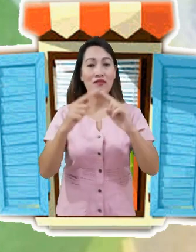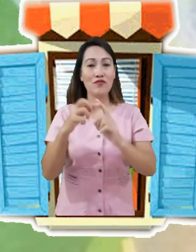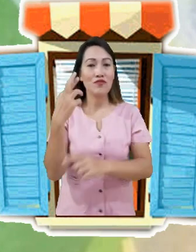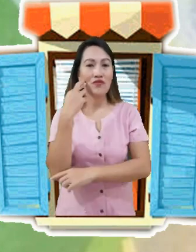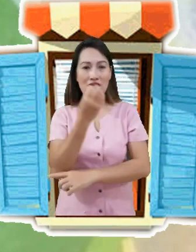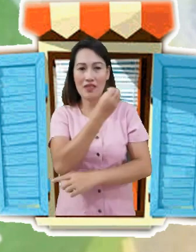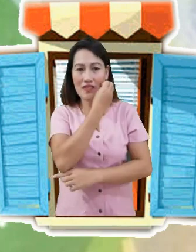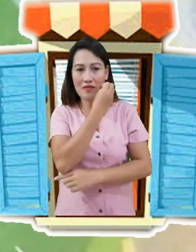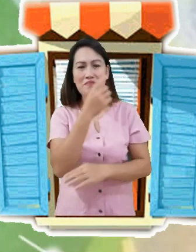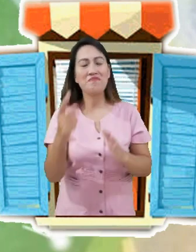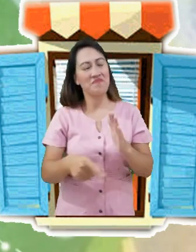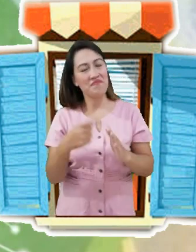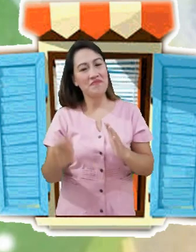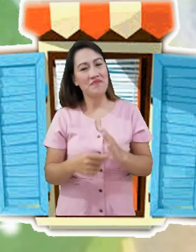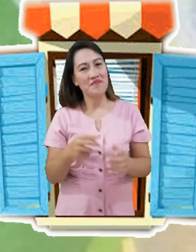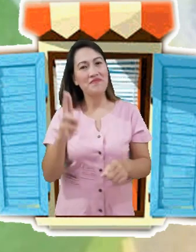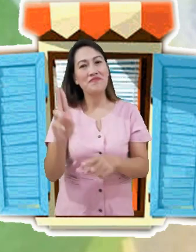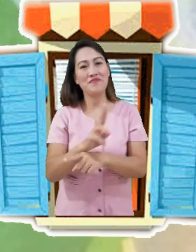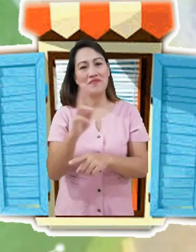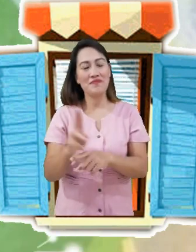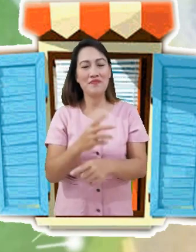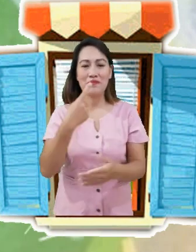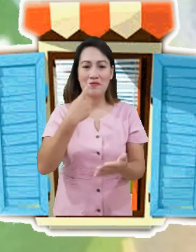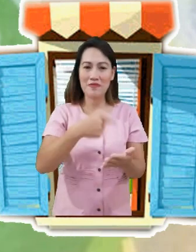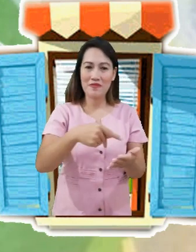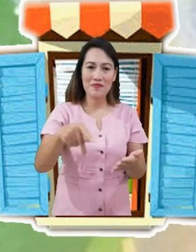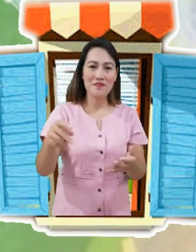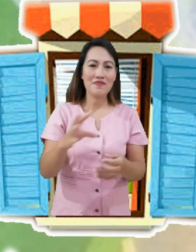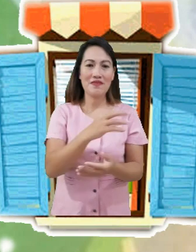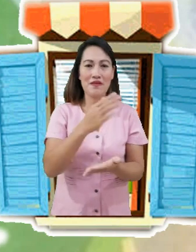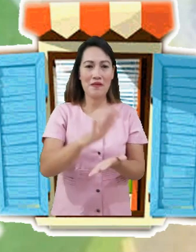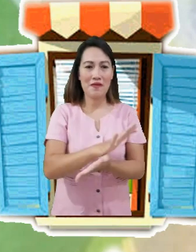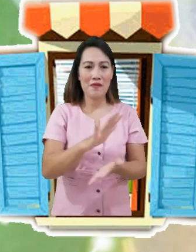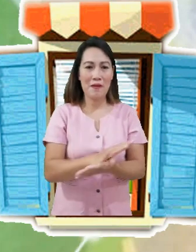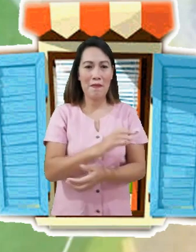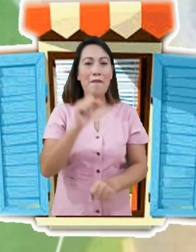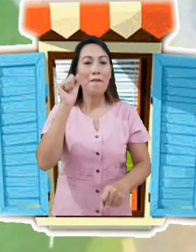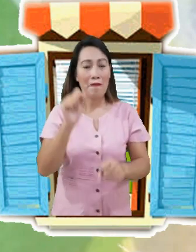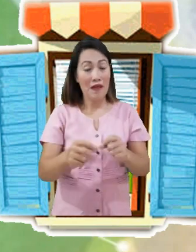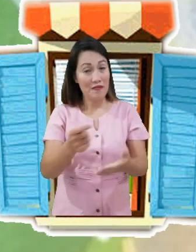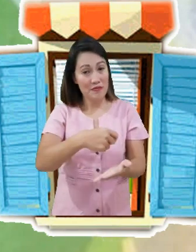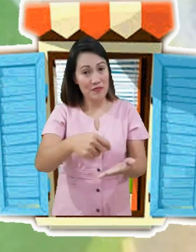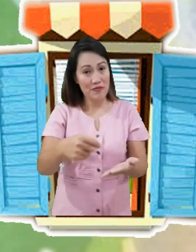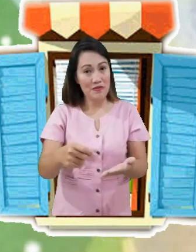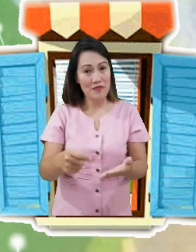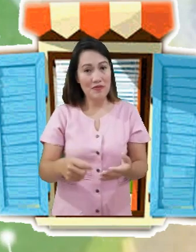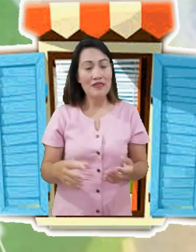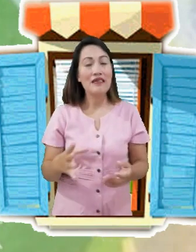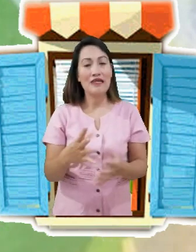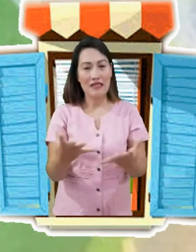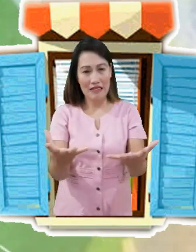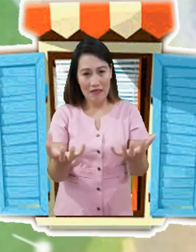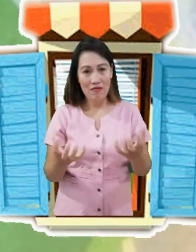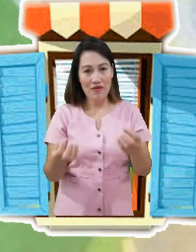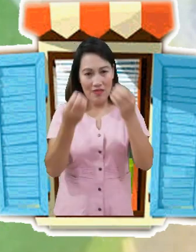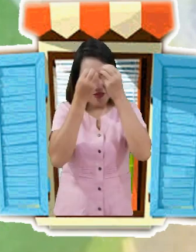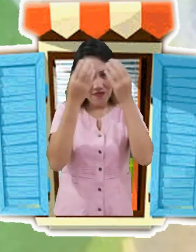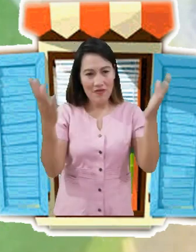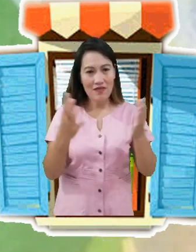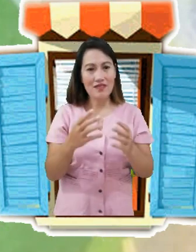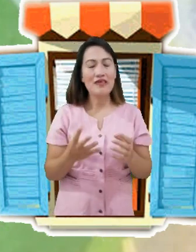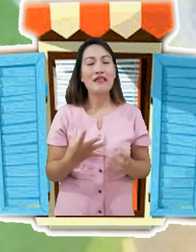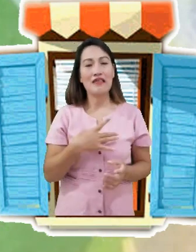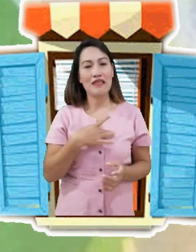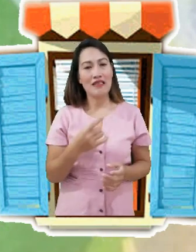minsan naman, gumagamit ako ng lapis at papel upang maisulat at masabi ko ang aking nais at gustong sabihin sa